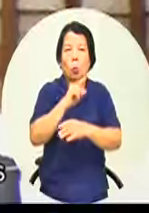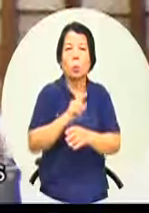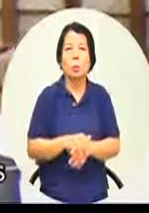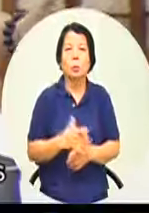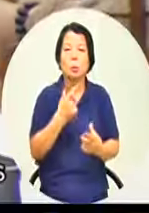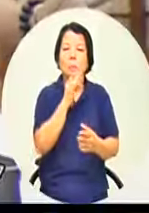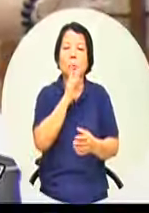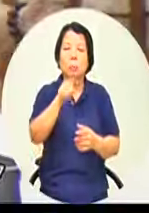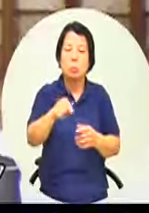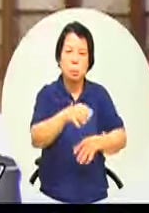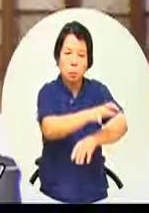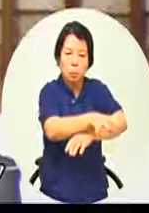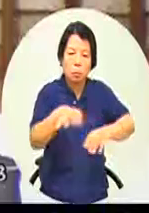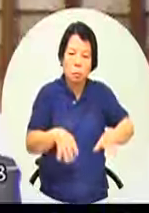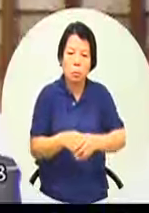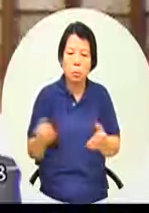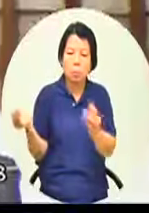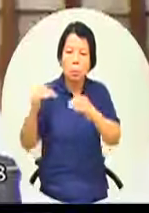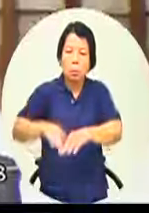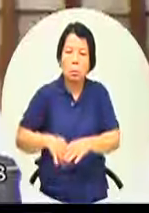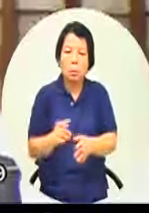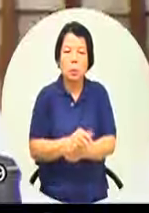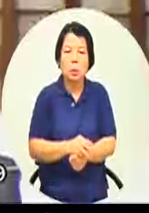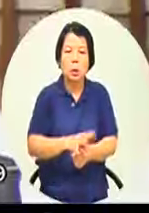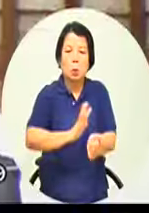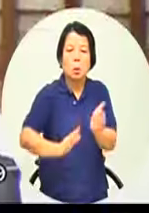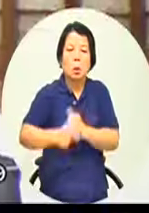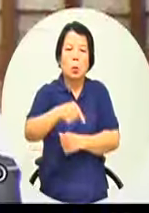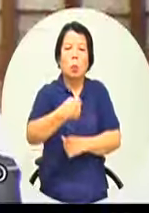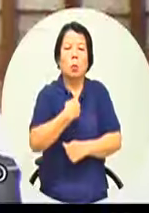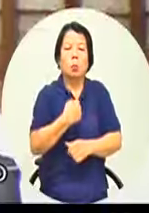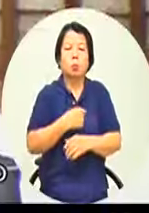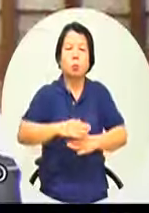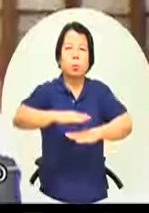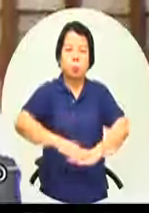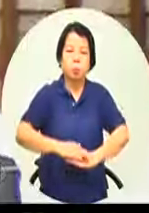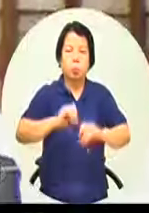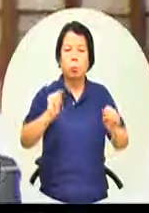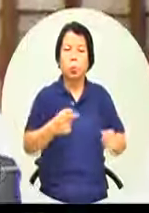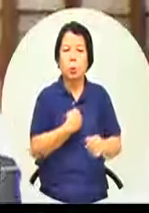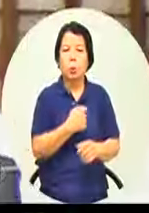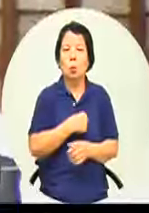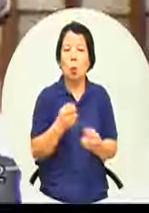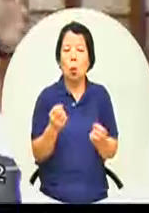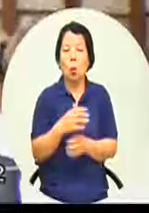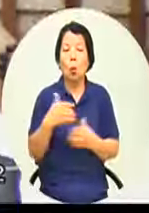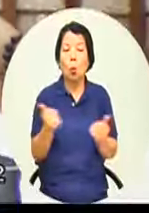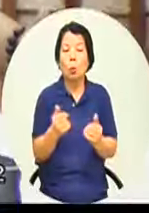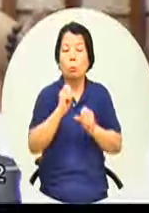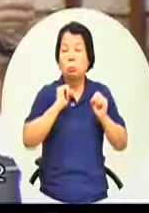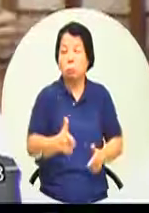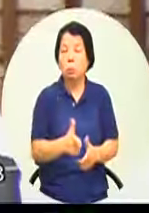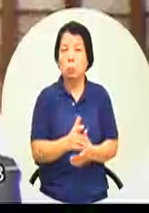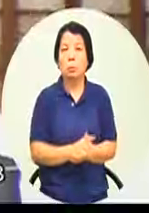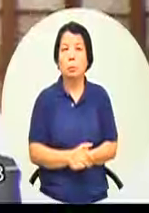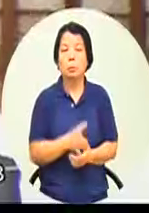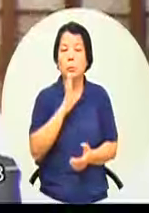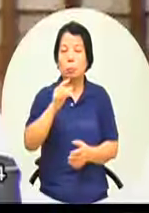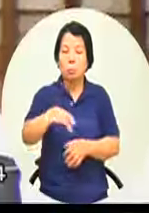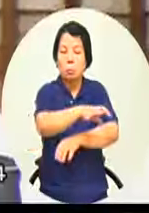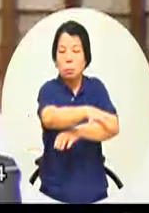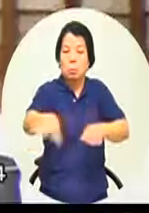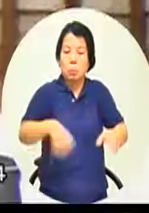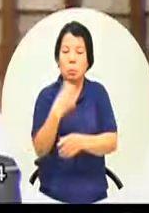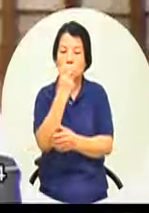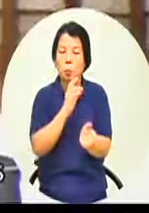是你们旁边都下线了才损到我的管线，不是我的管线有问题，是你们的这个周边的管